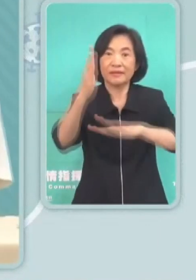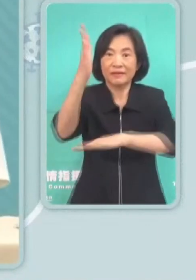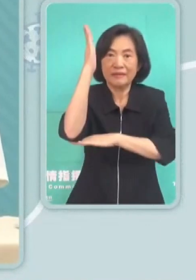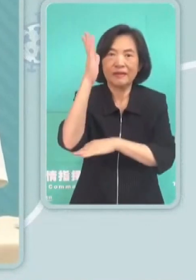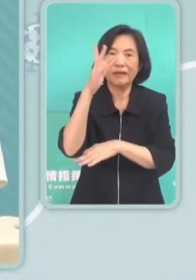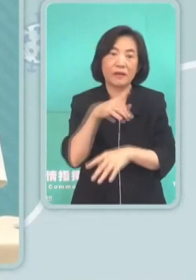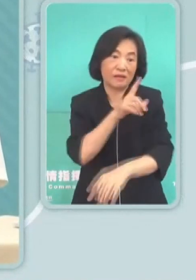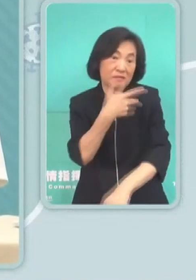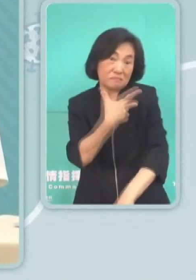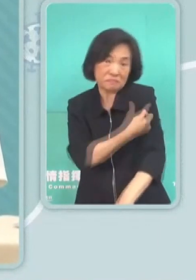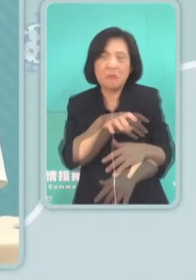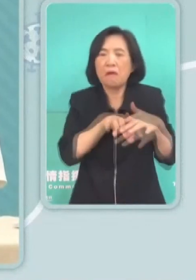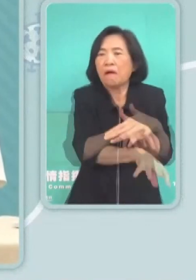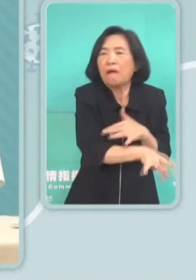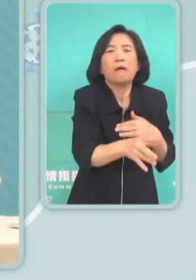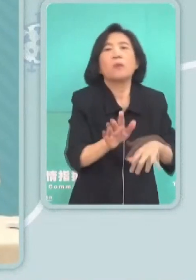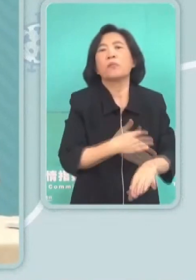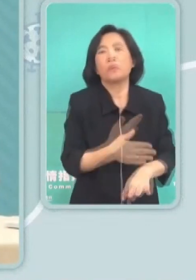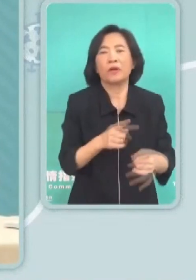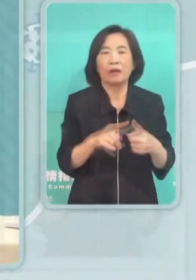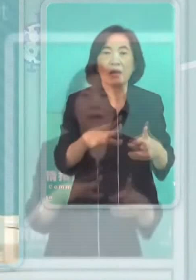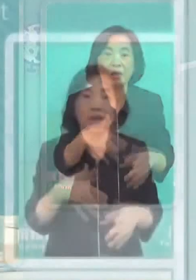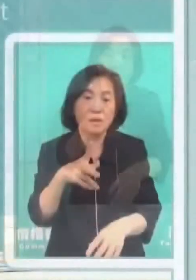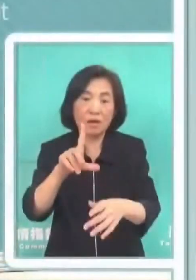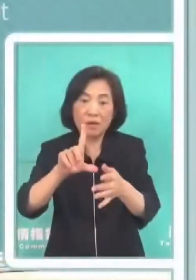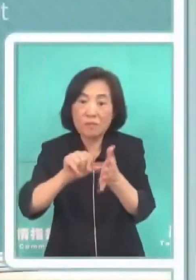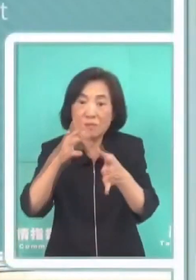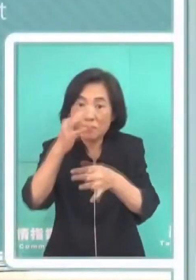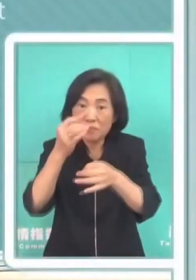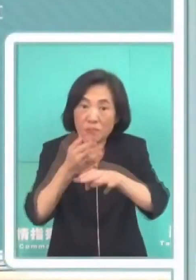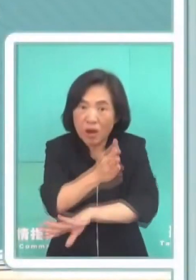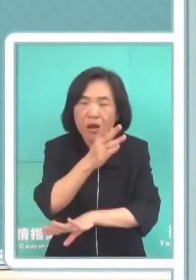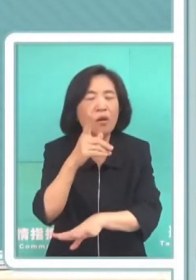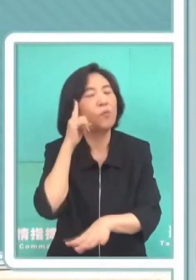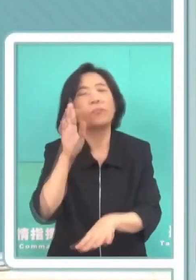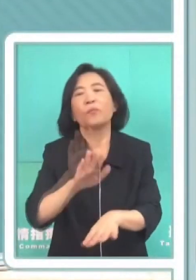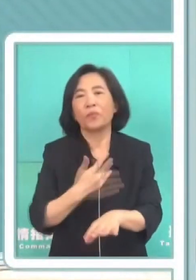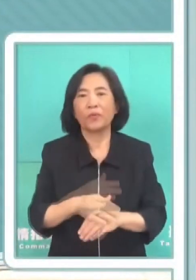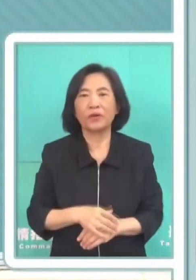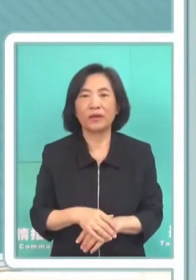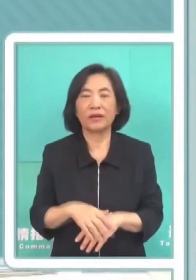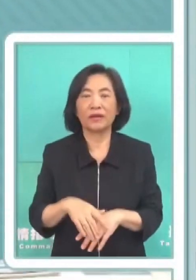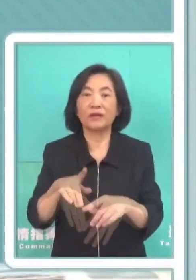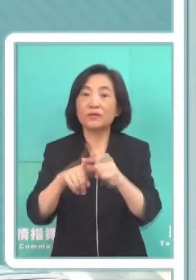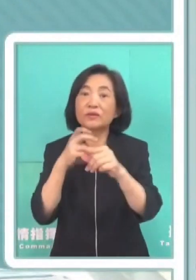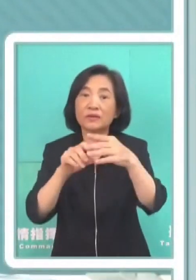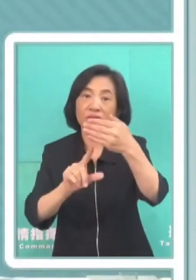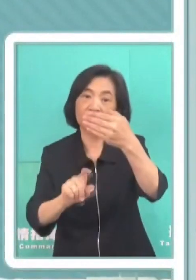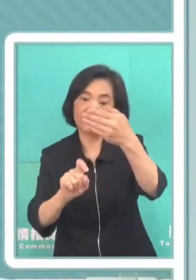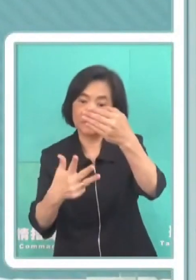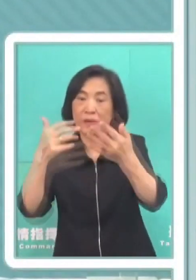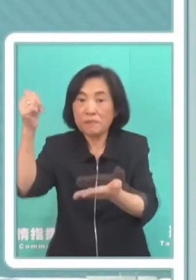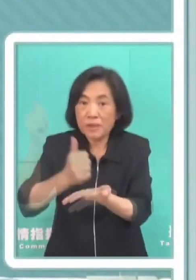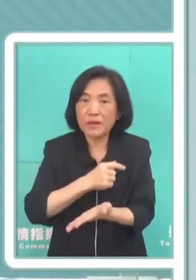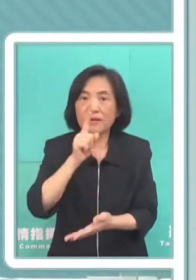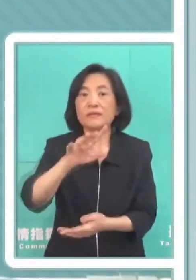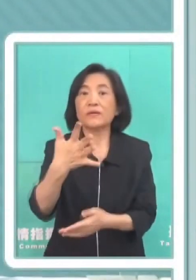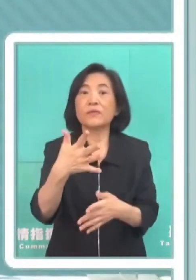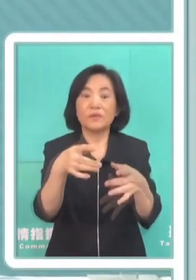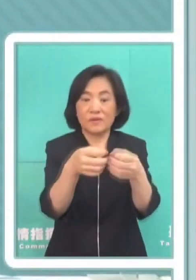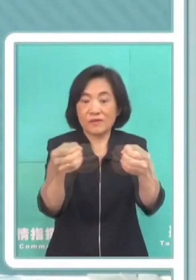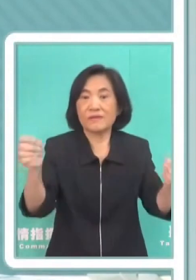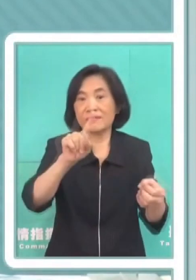没有藏疫苗，也没有打这个过期的疫苗。事实上，中央在9月18号拨给我们台北市